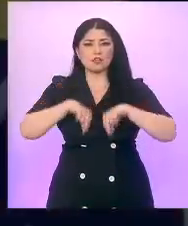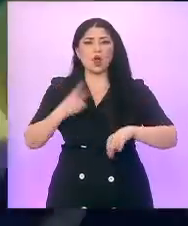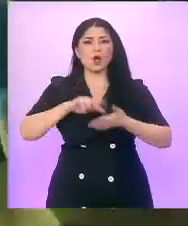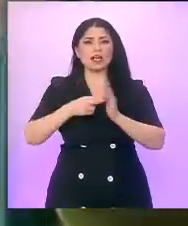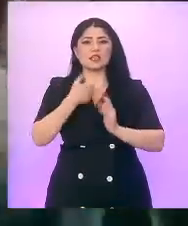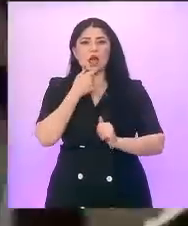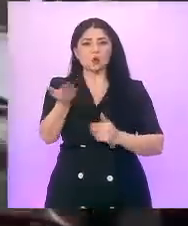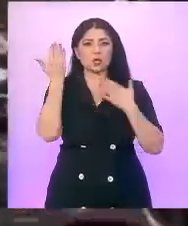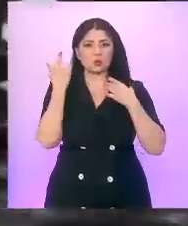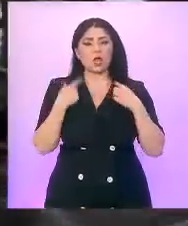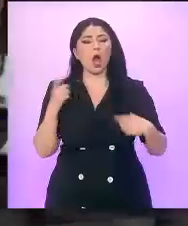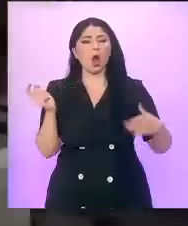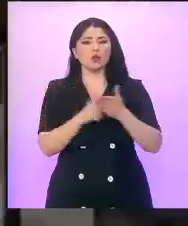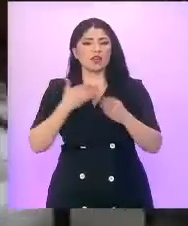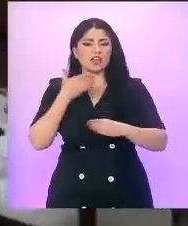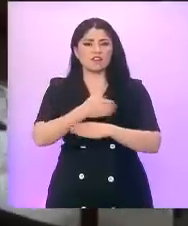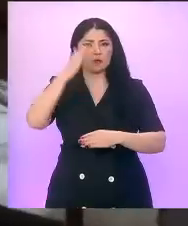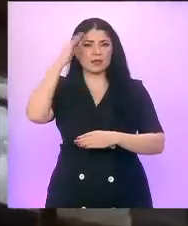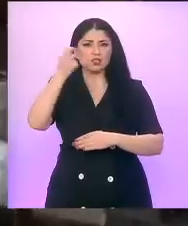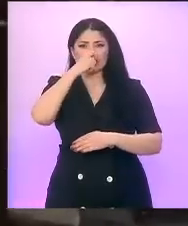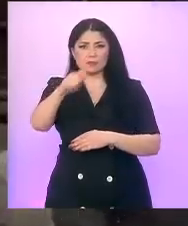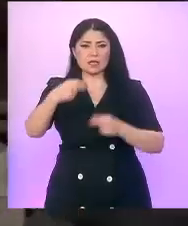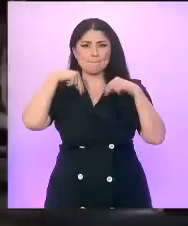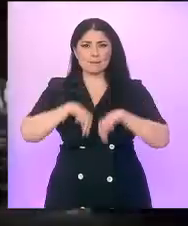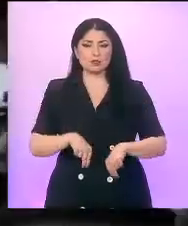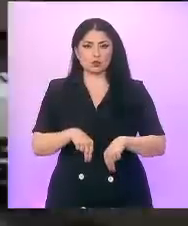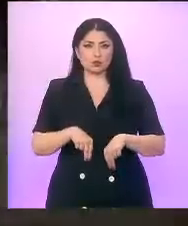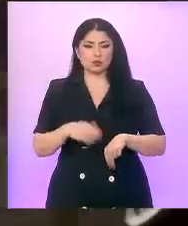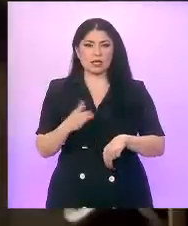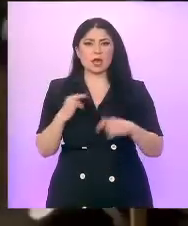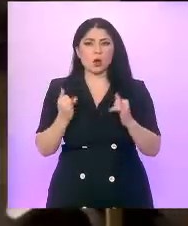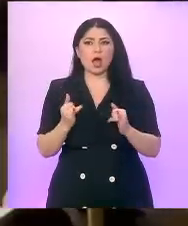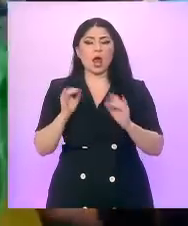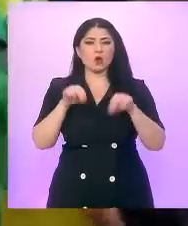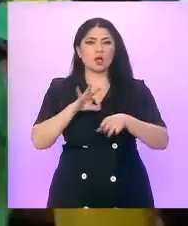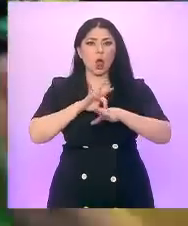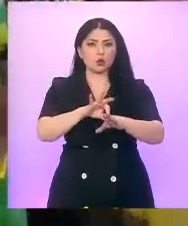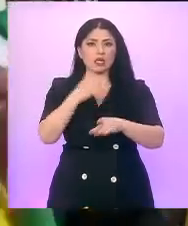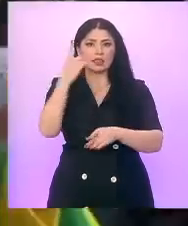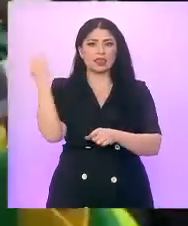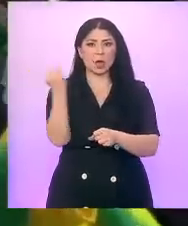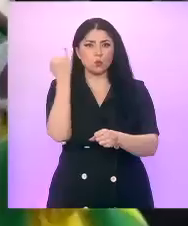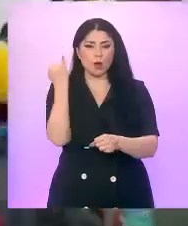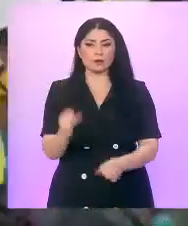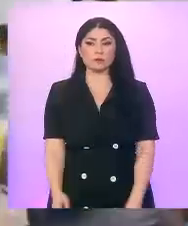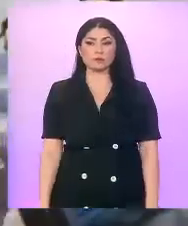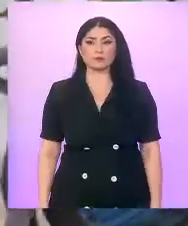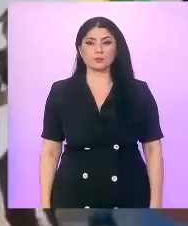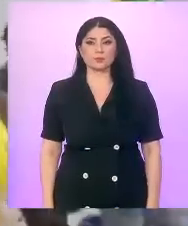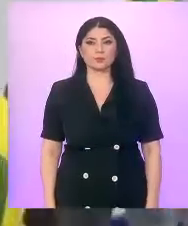trecut. Au cerut intervenție militară și demisia președintelui Lula da Silva, care și-a preluat mandatul pe 1 ianuarie.